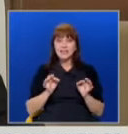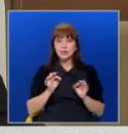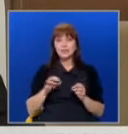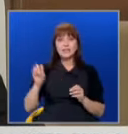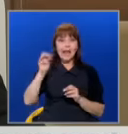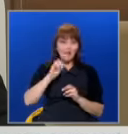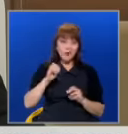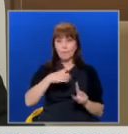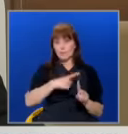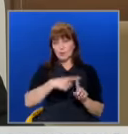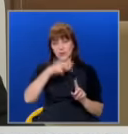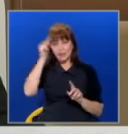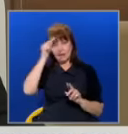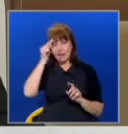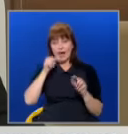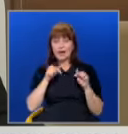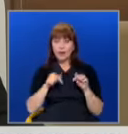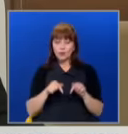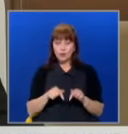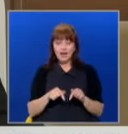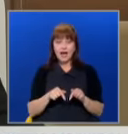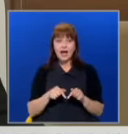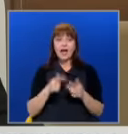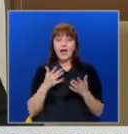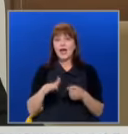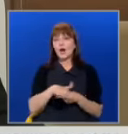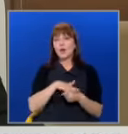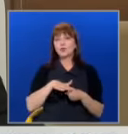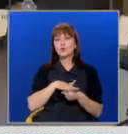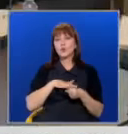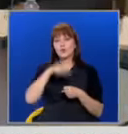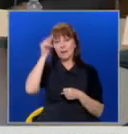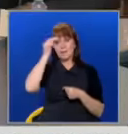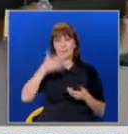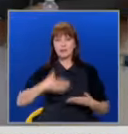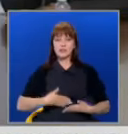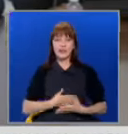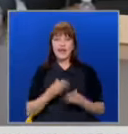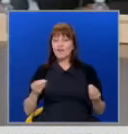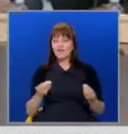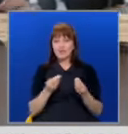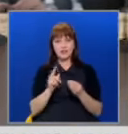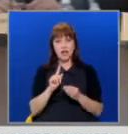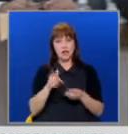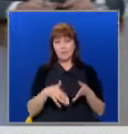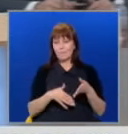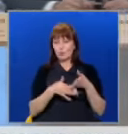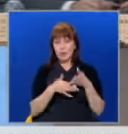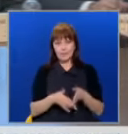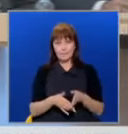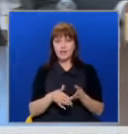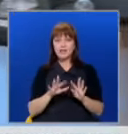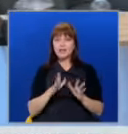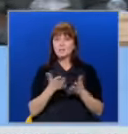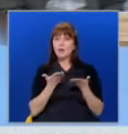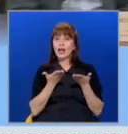България. Това е основата на българския интерес. Възраждане не подкрепиха декларацията, тъй като